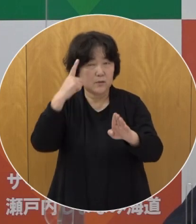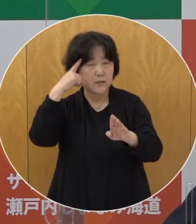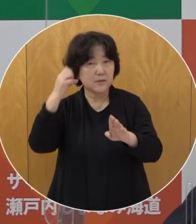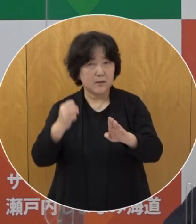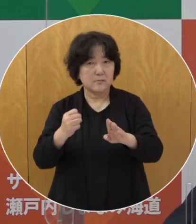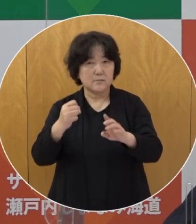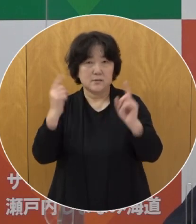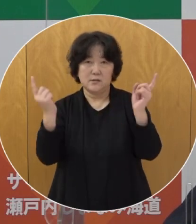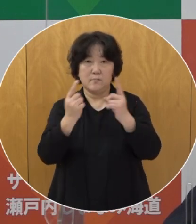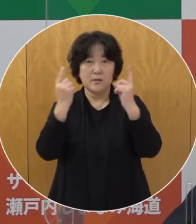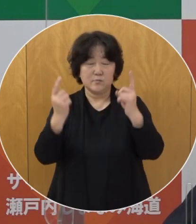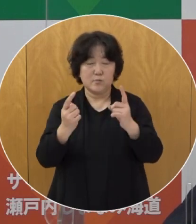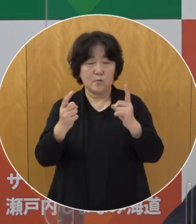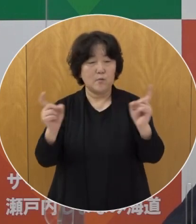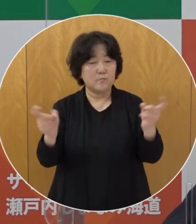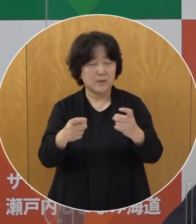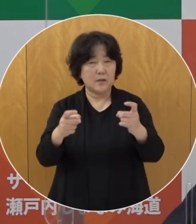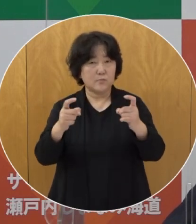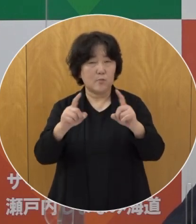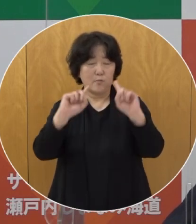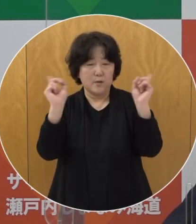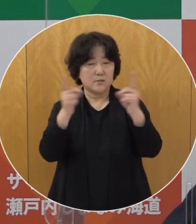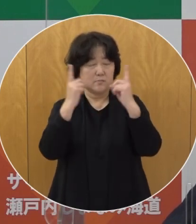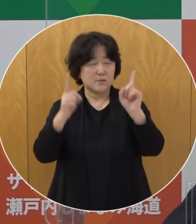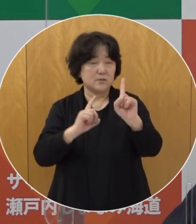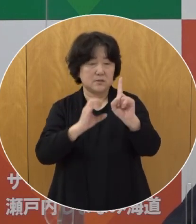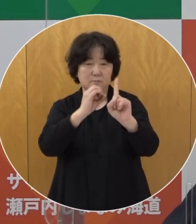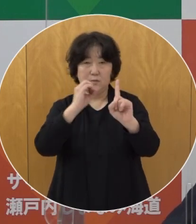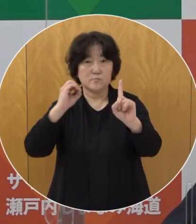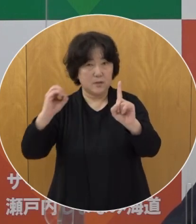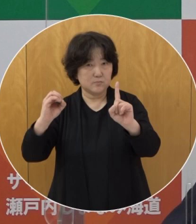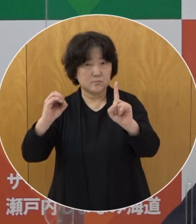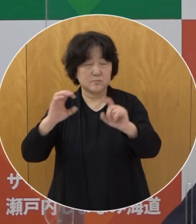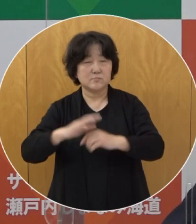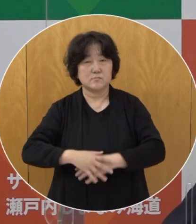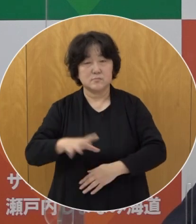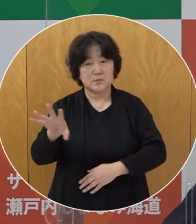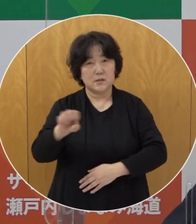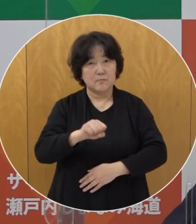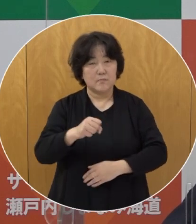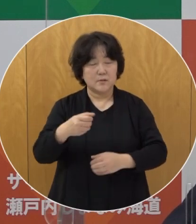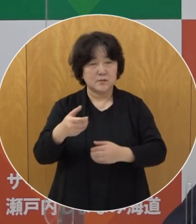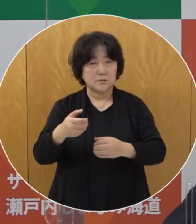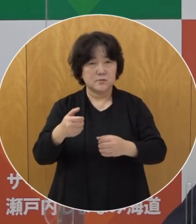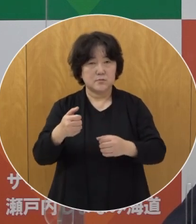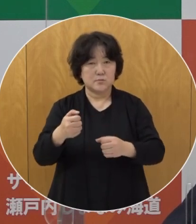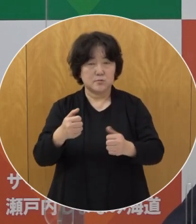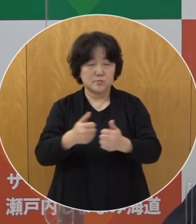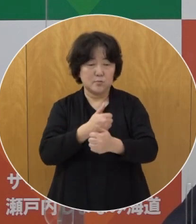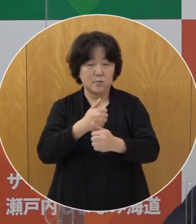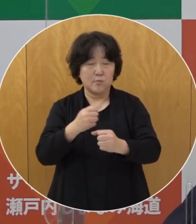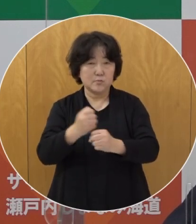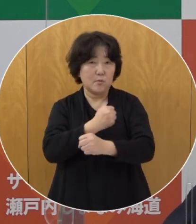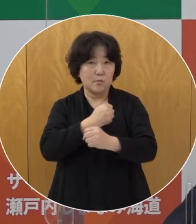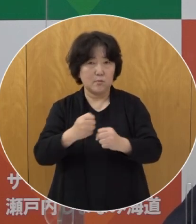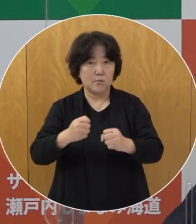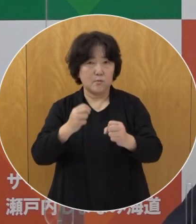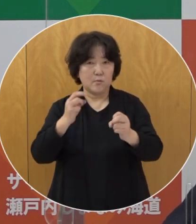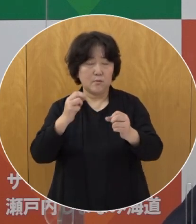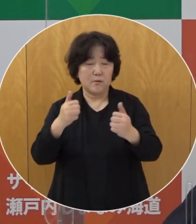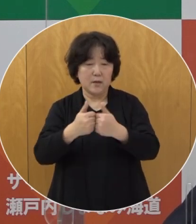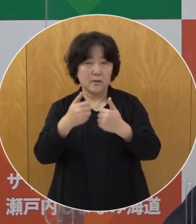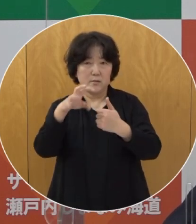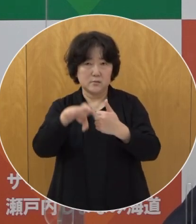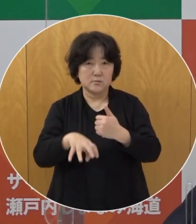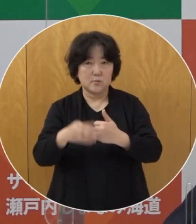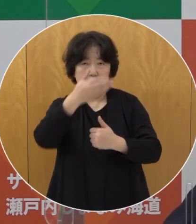ベント、港フェスティバル100、今治商工会議所青年部の皆さんが中心となって